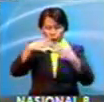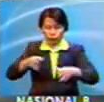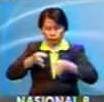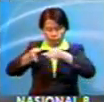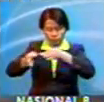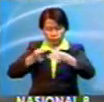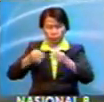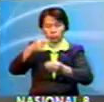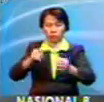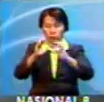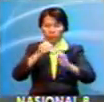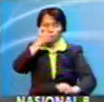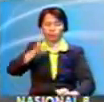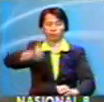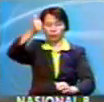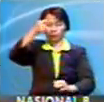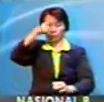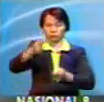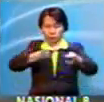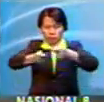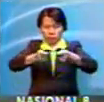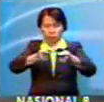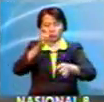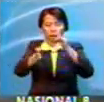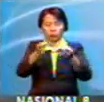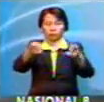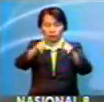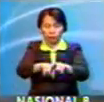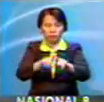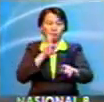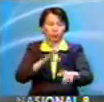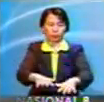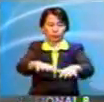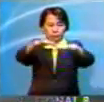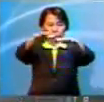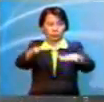diberi taklimat mengenai cara terbaik bagi mengendali situasi seumpama itu.